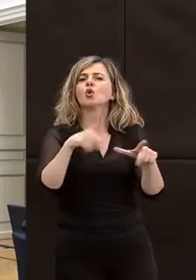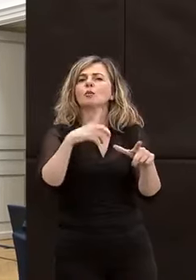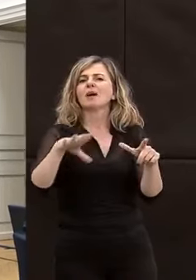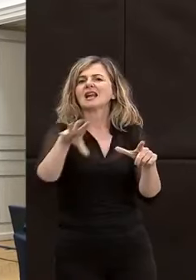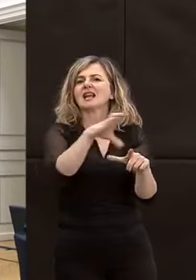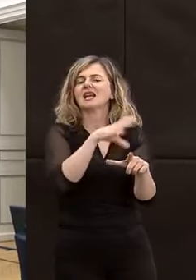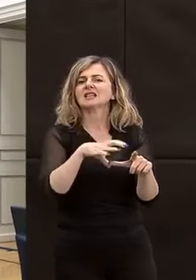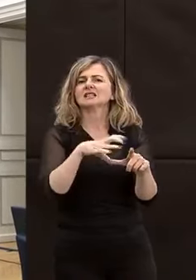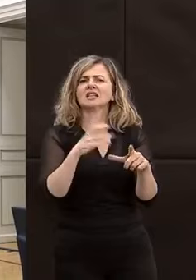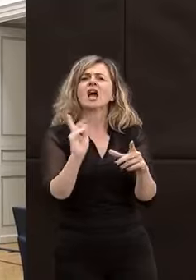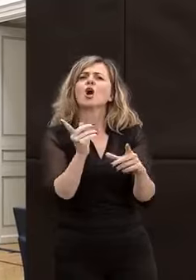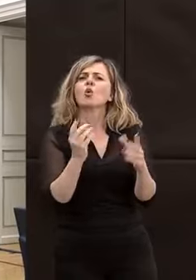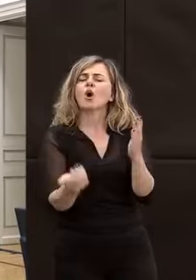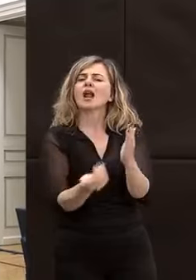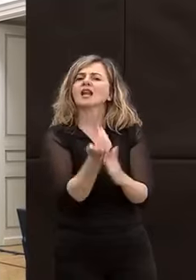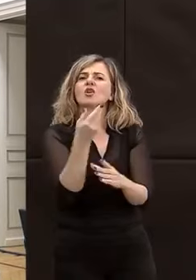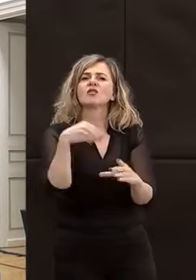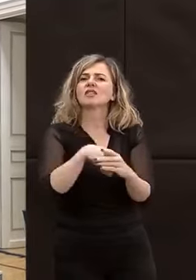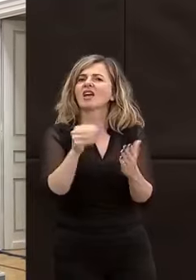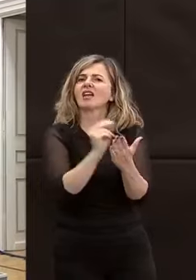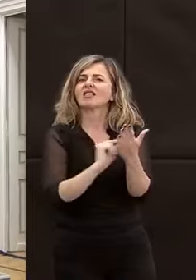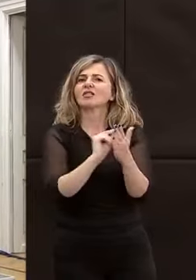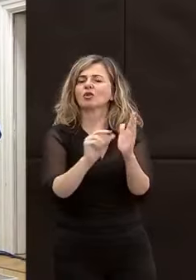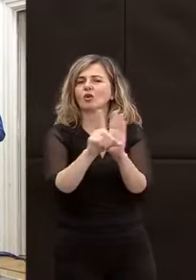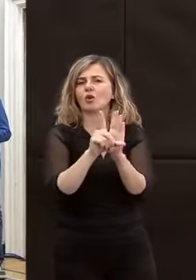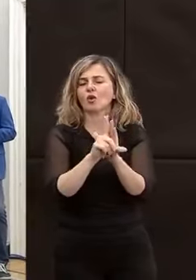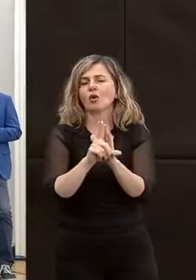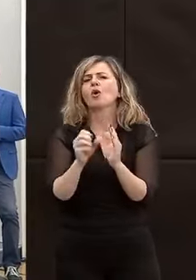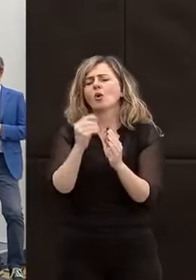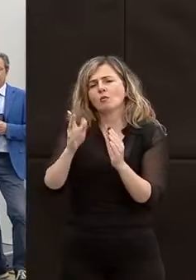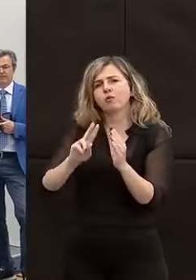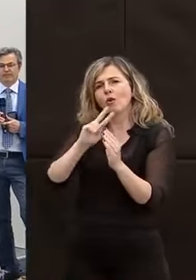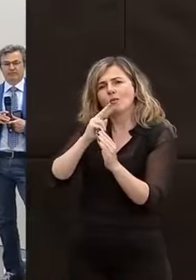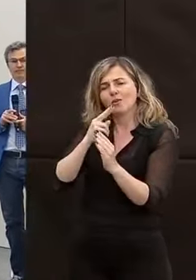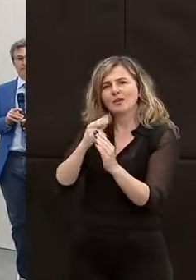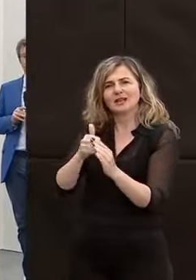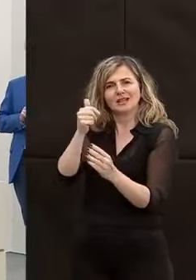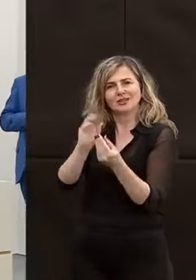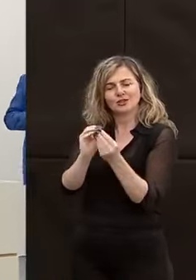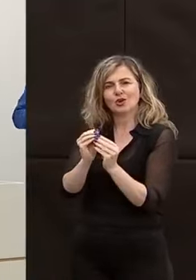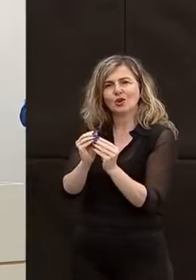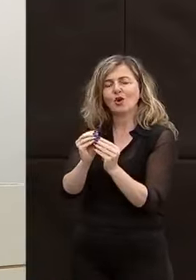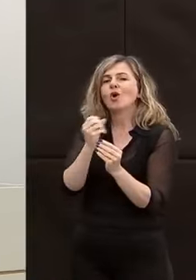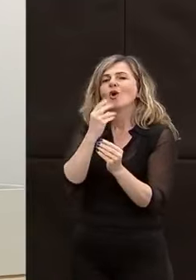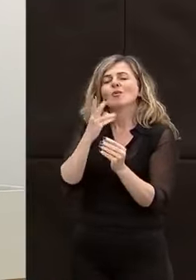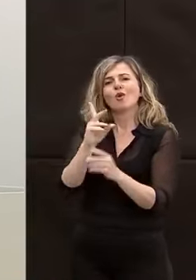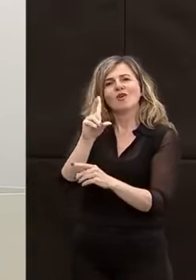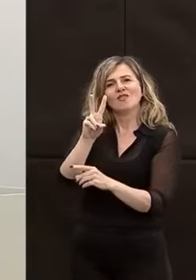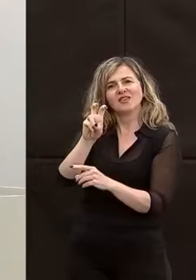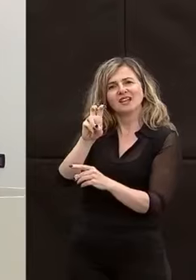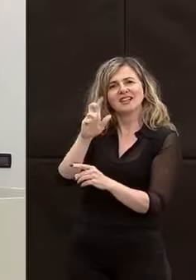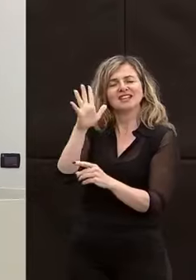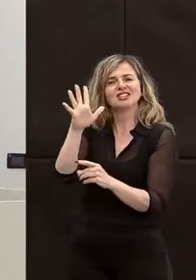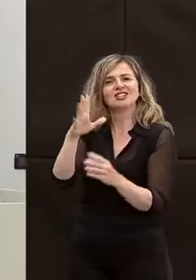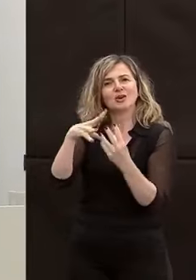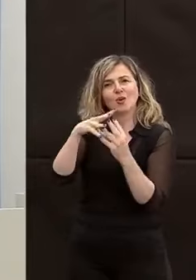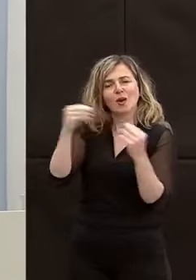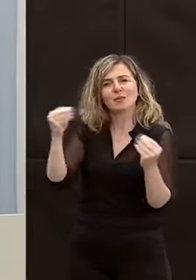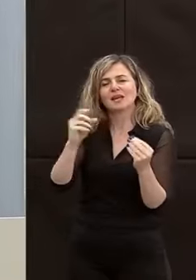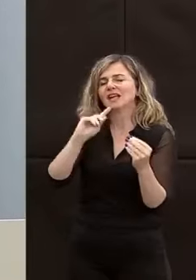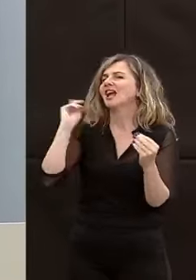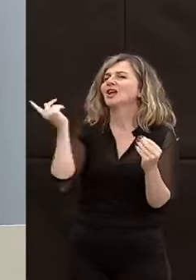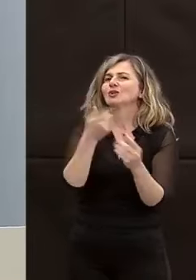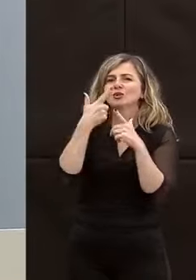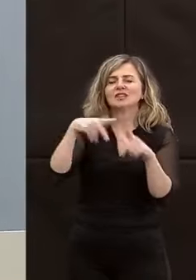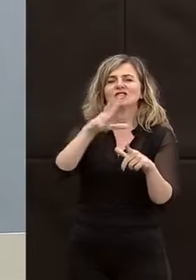introdotte con questo disegno di legge buon pomeriggio innanzitutto e buon 25 25 aprile a tutti i cittadini